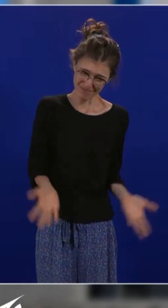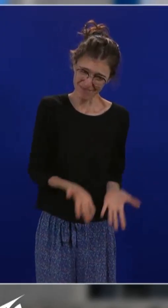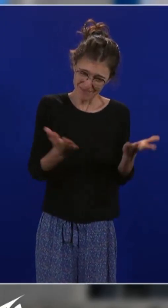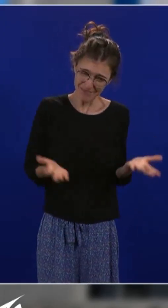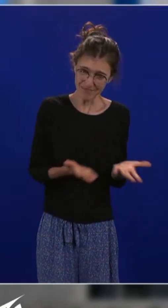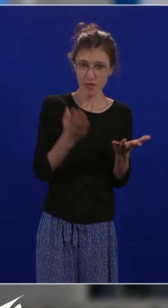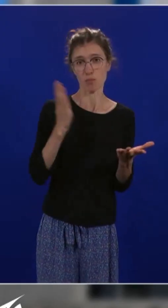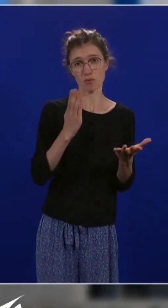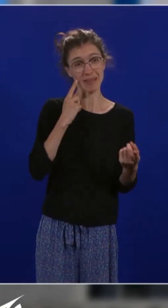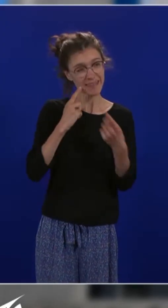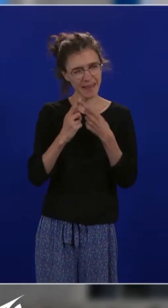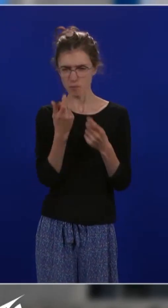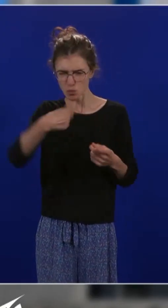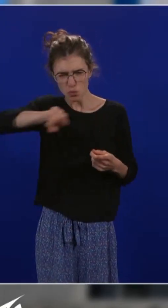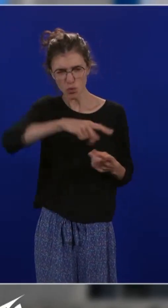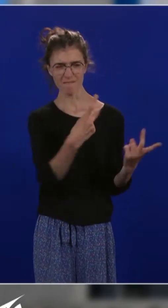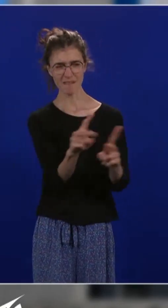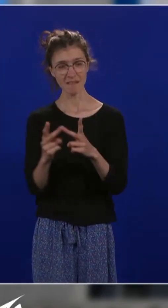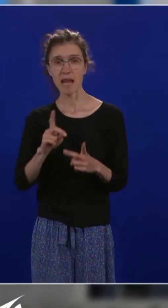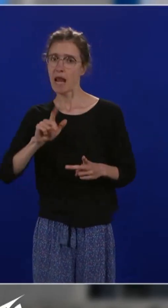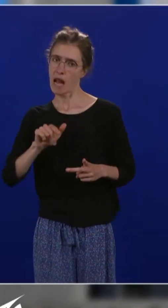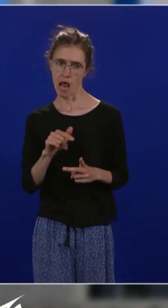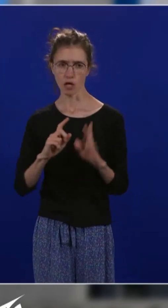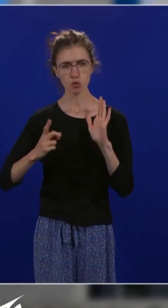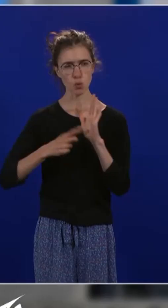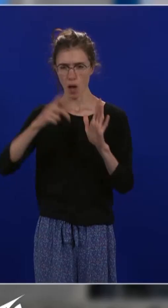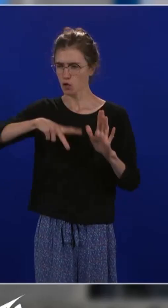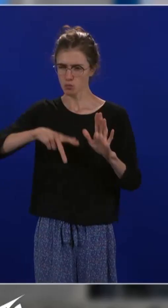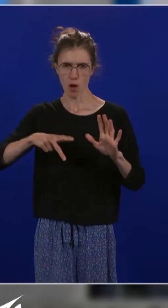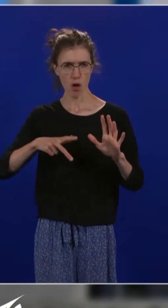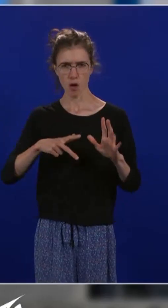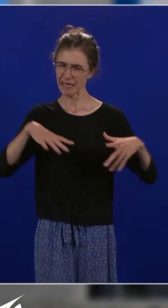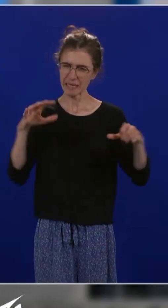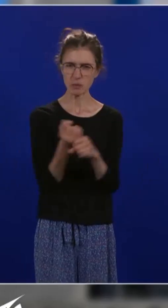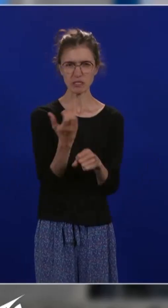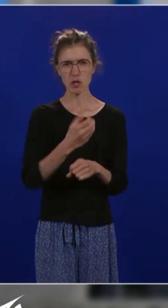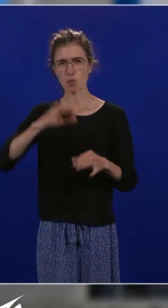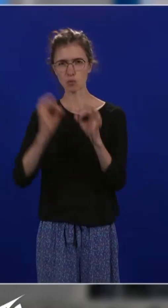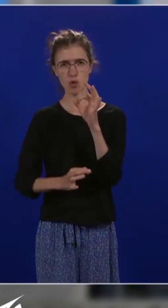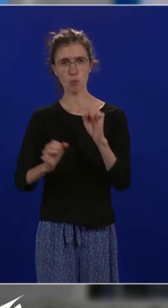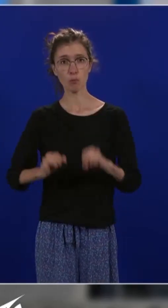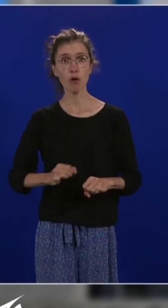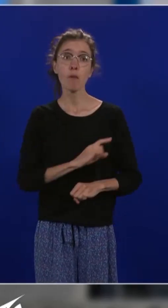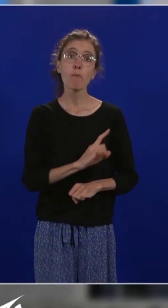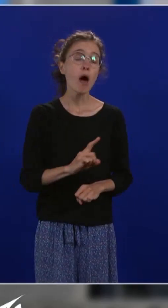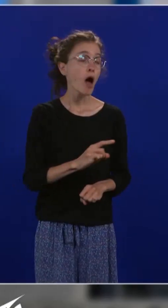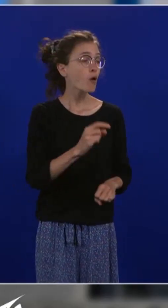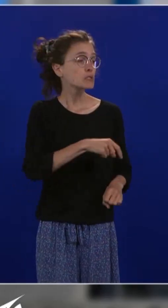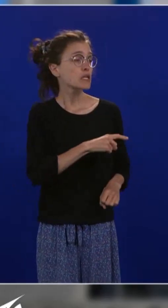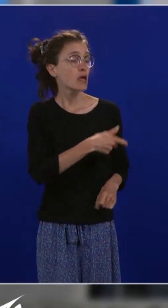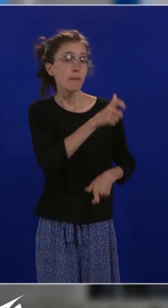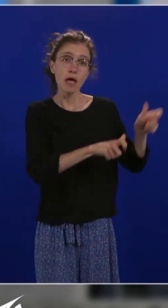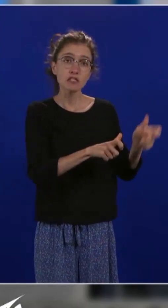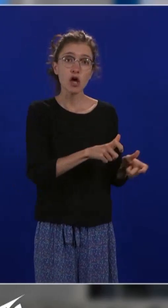communes. Et je ne pense pas seulement aux plus modestes. Je pense aussi aux agents de nos communes et de la métropole